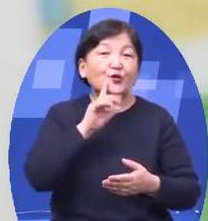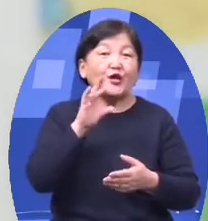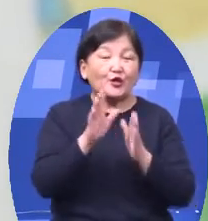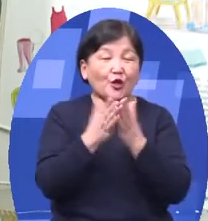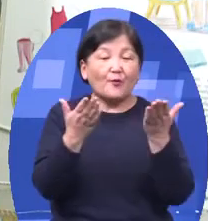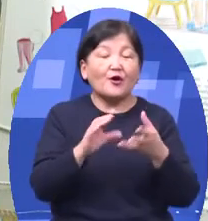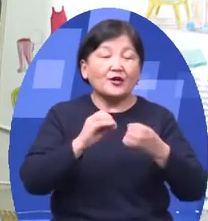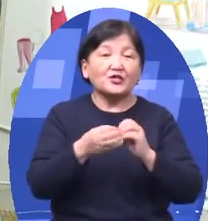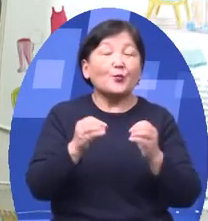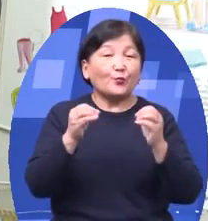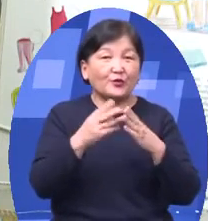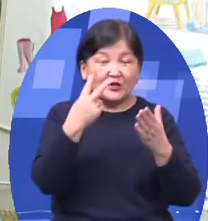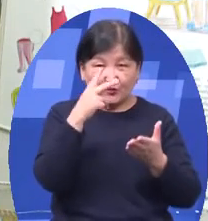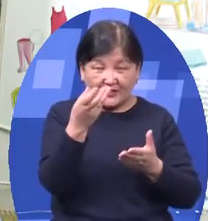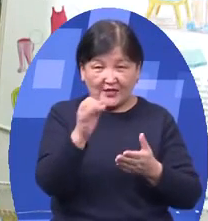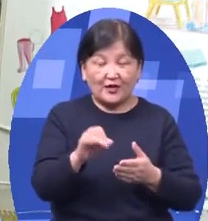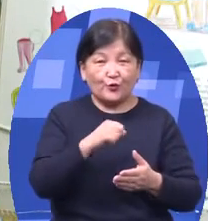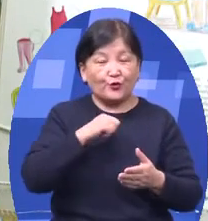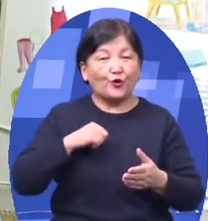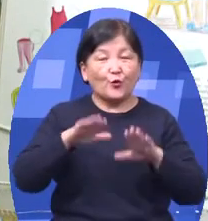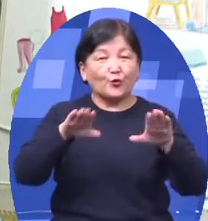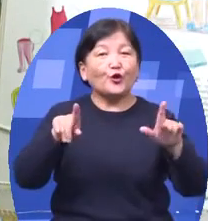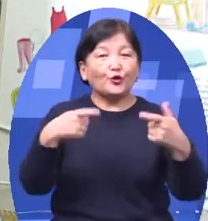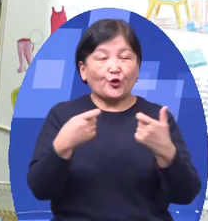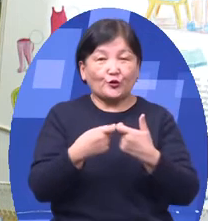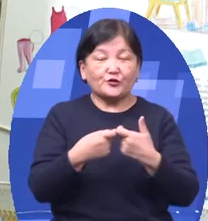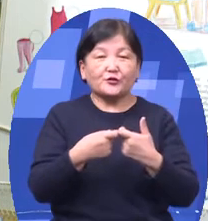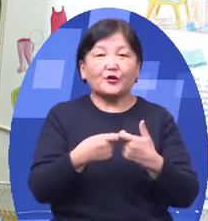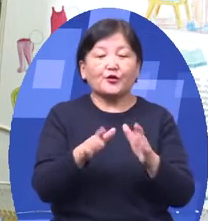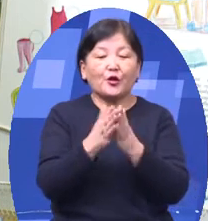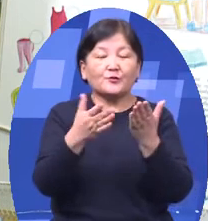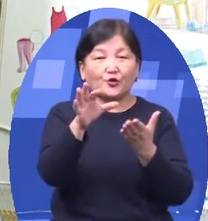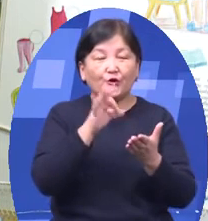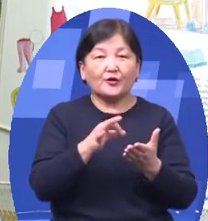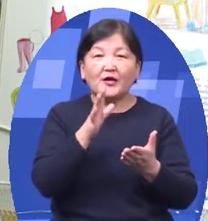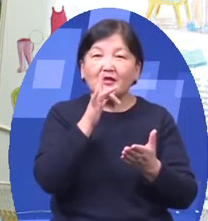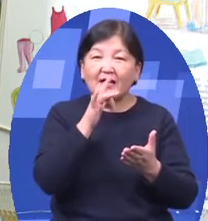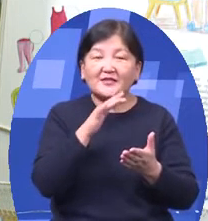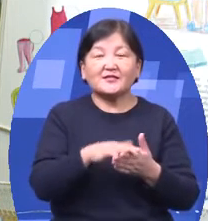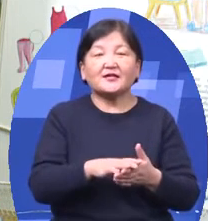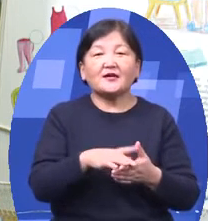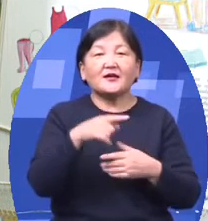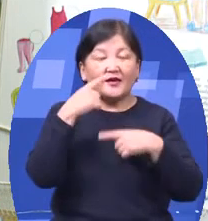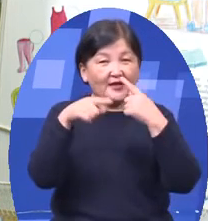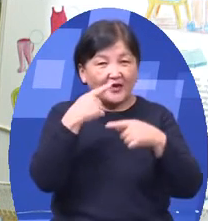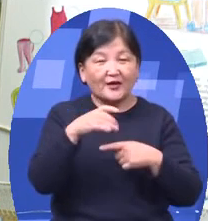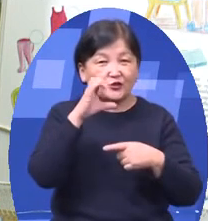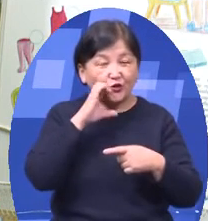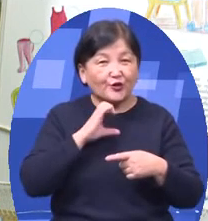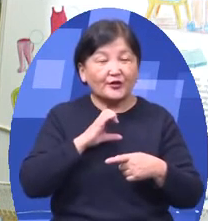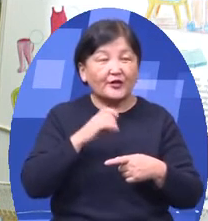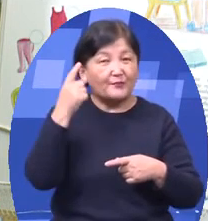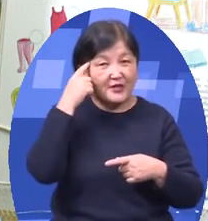хийж үзээрэй. Та хүүхдэд тохирсон нам сонгохын тулд хүүхдийнхээ насны онцлог, хэл ярианы хөгжил, сонирхлыг